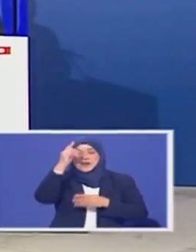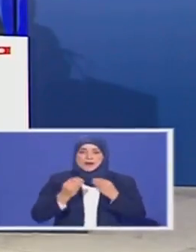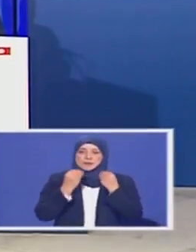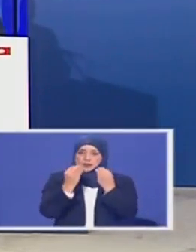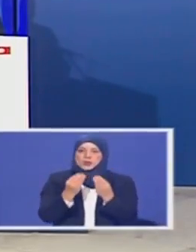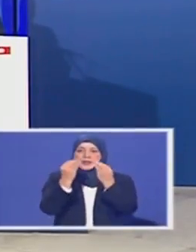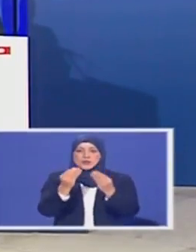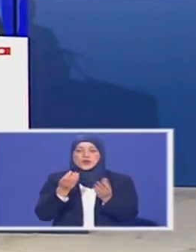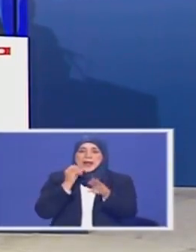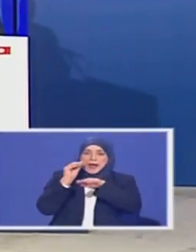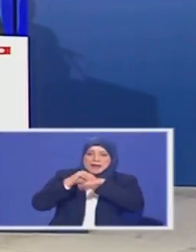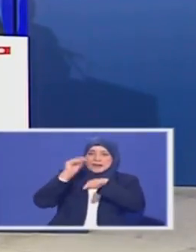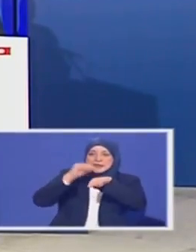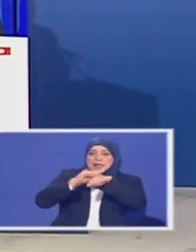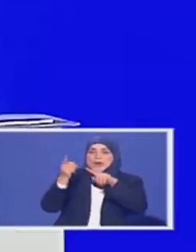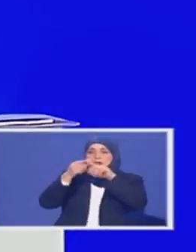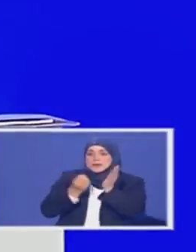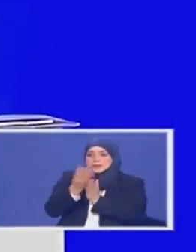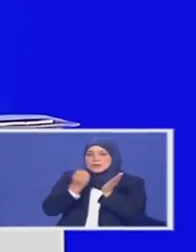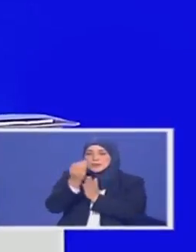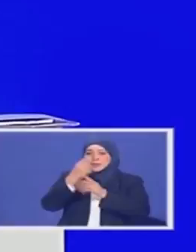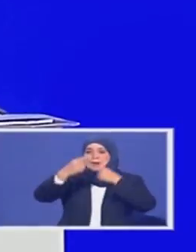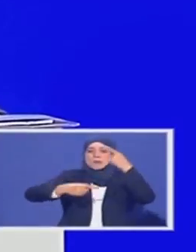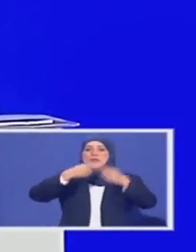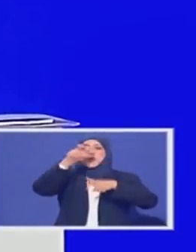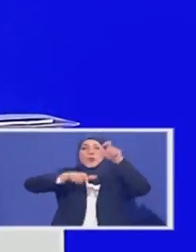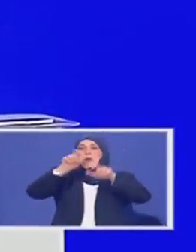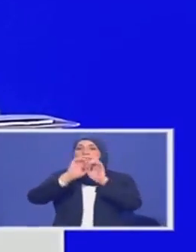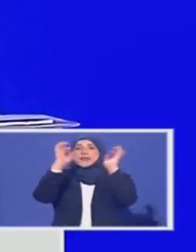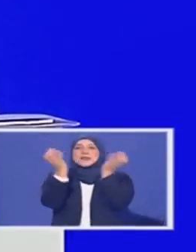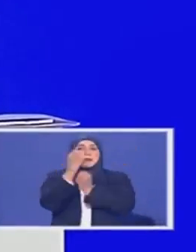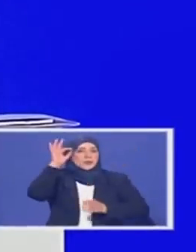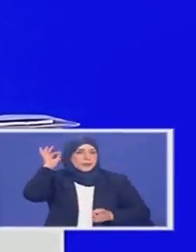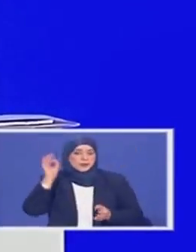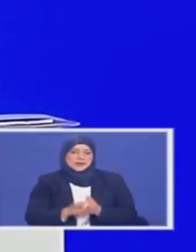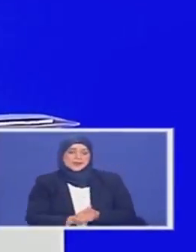فشيئا التوعية والتحسيس المستمر لكل أفراد المجتمع.